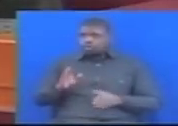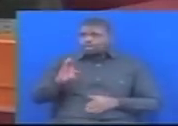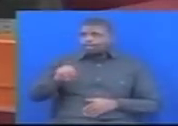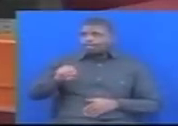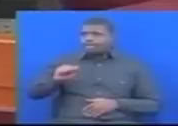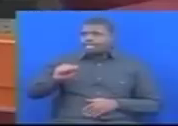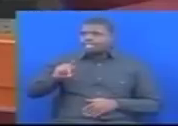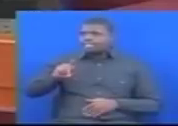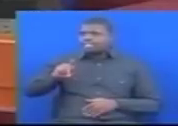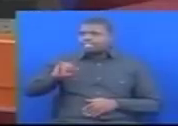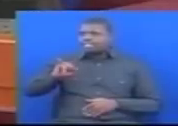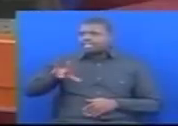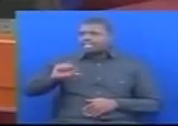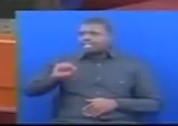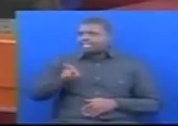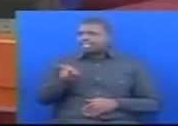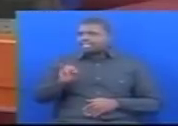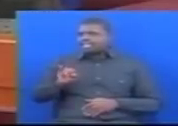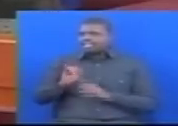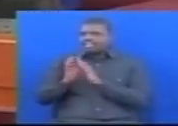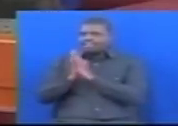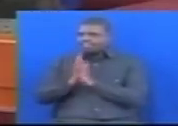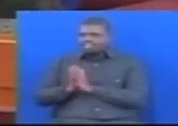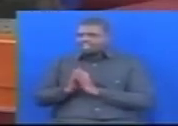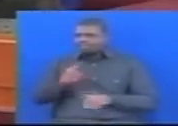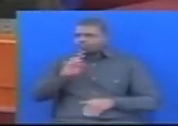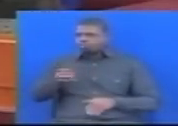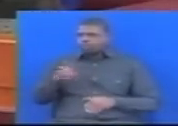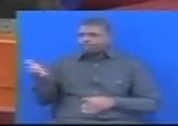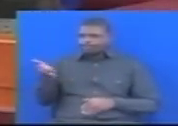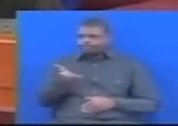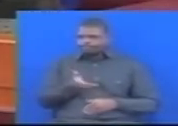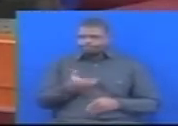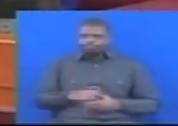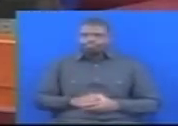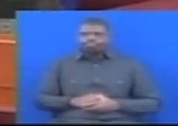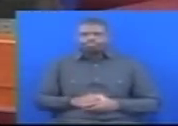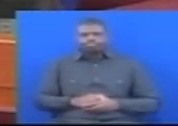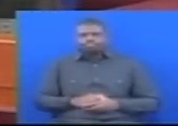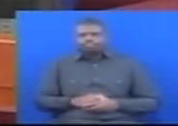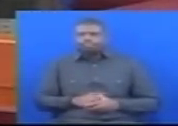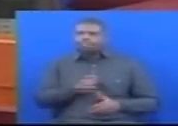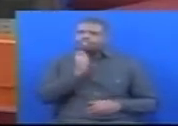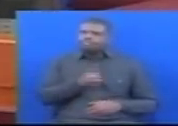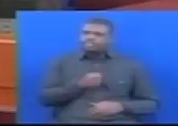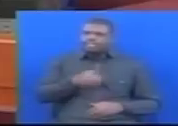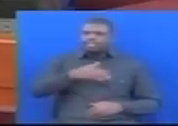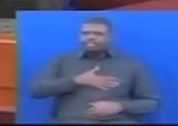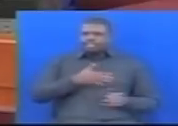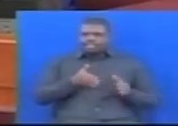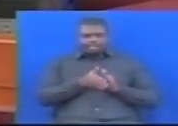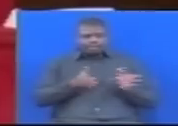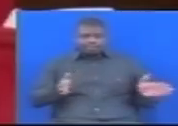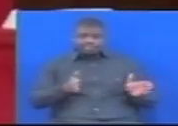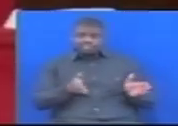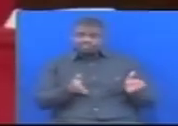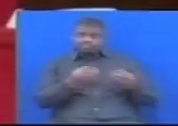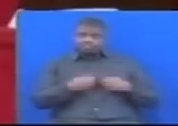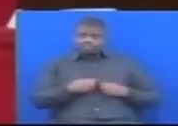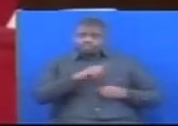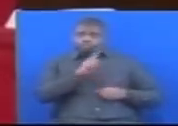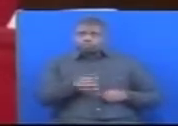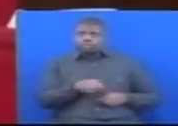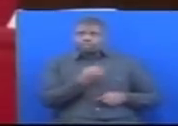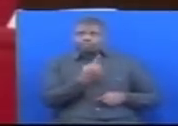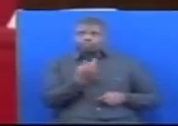Makilagi, tafadhali uliza swali lako. Asante sana mheshimiwa speaker kwa kunipa nafasi na mimi niweze kuuliza swali moja